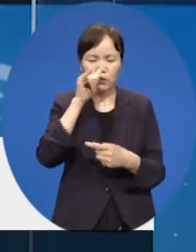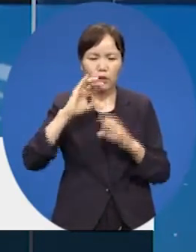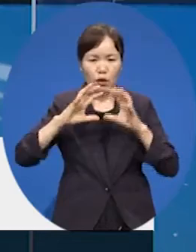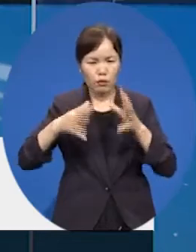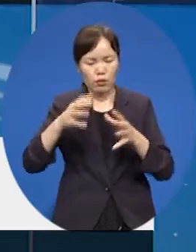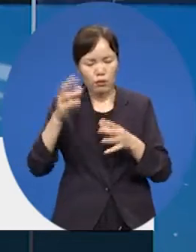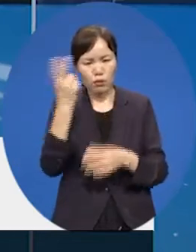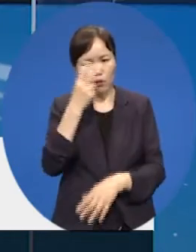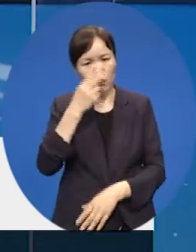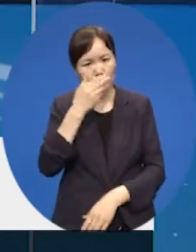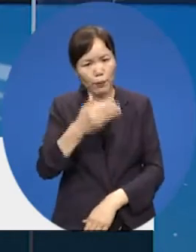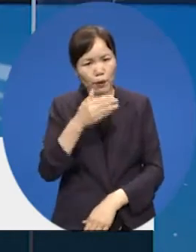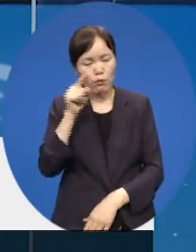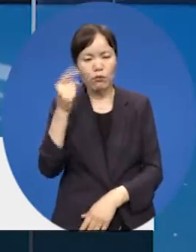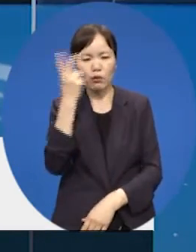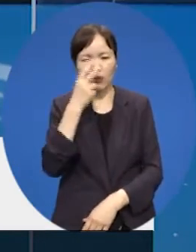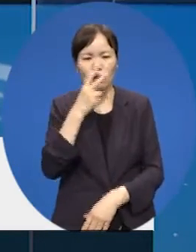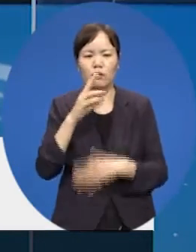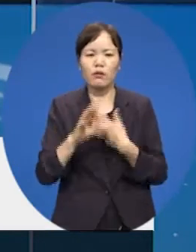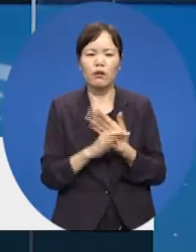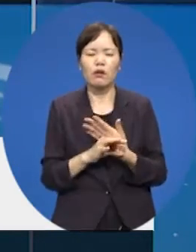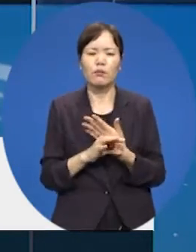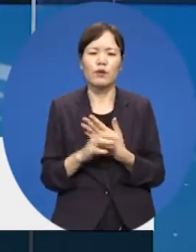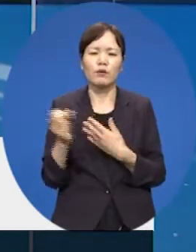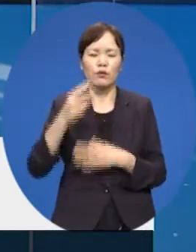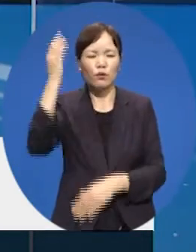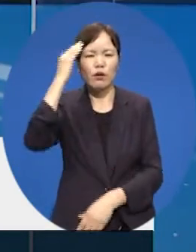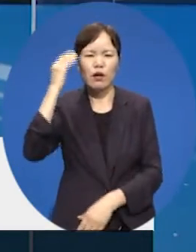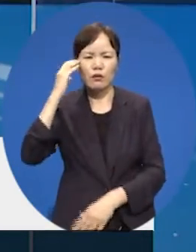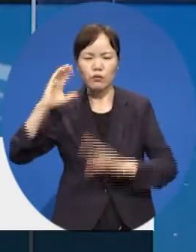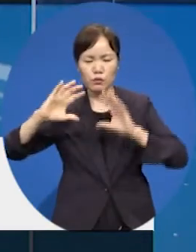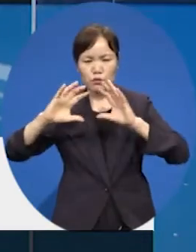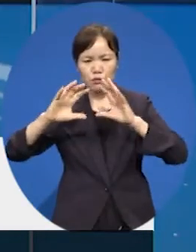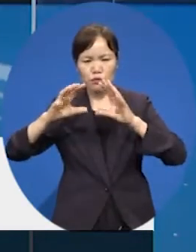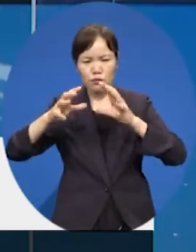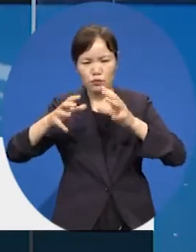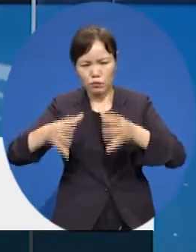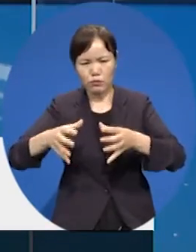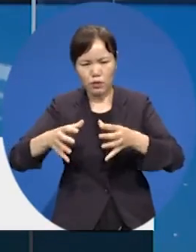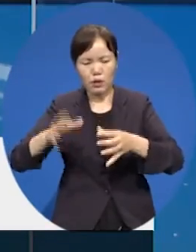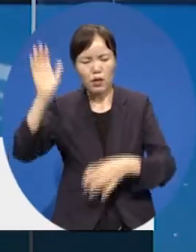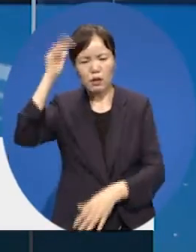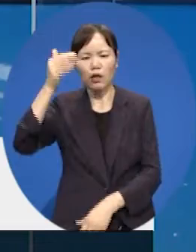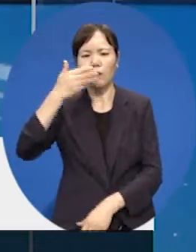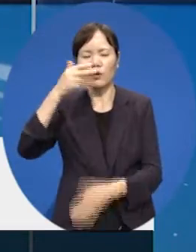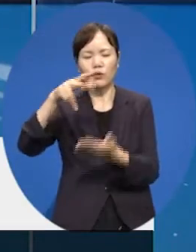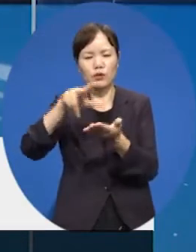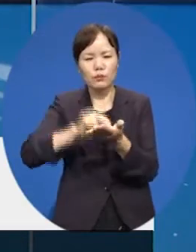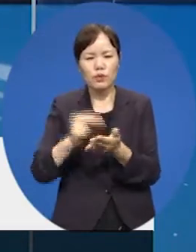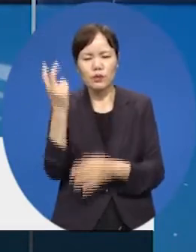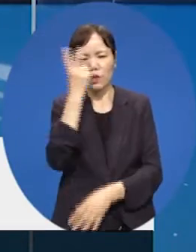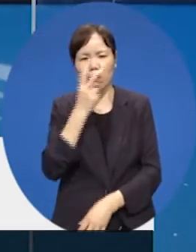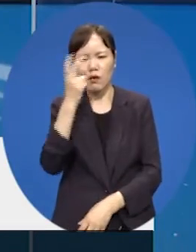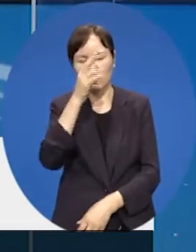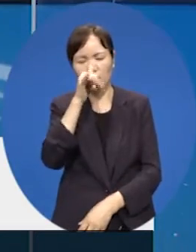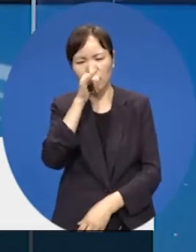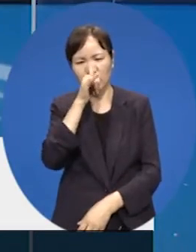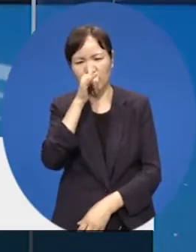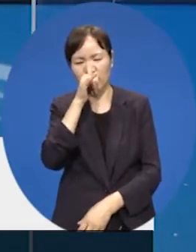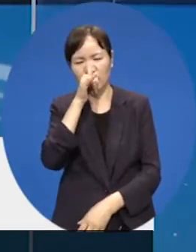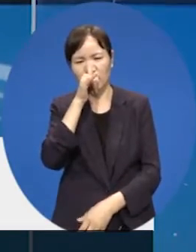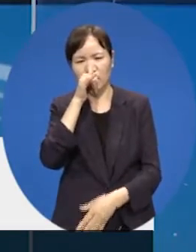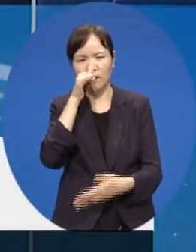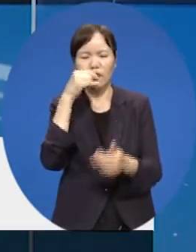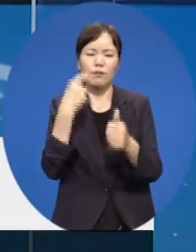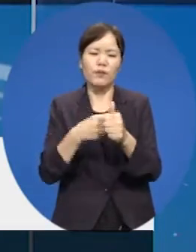있는가 그렇게 관리를 했다고 하는 그럼 또 한국은 국가가 나서서 개 식용을 관리한다고 또 그건 그것대로 문제가 될 수 있기 때문에